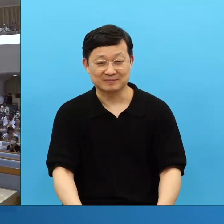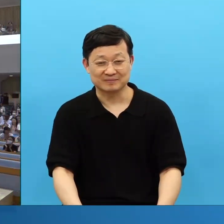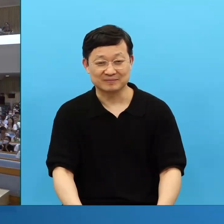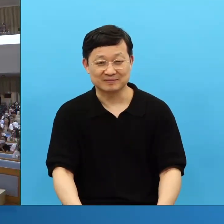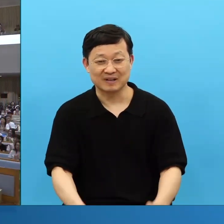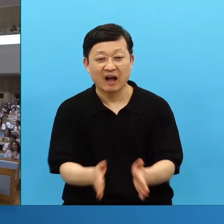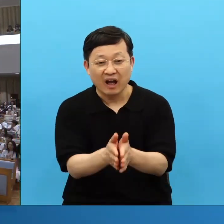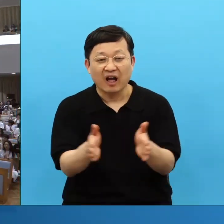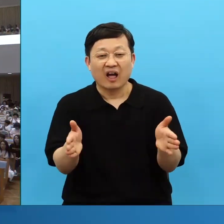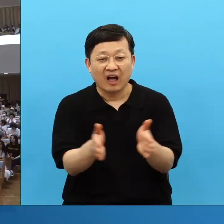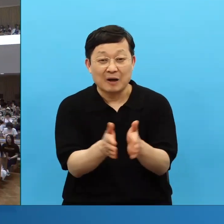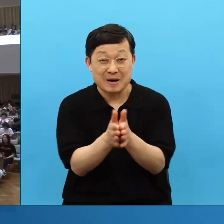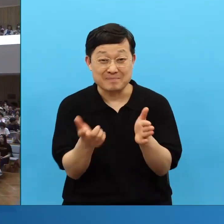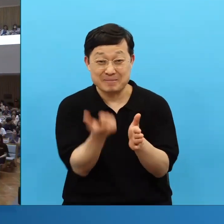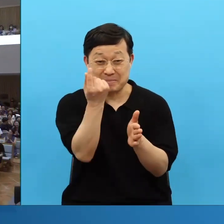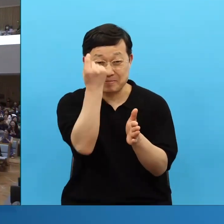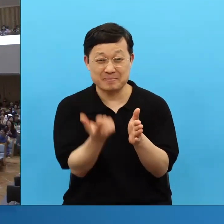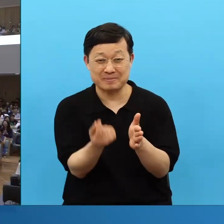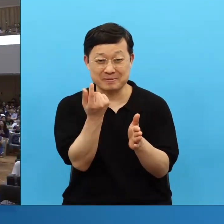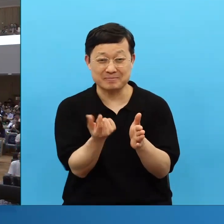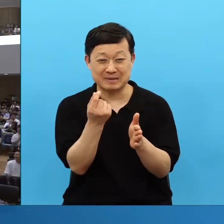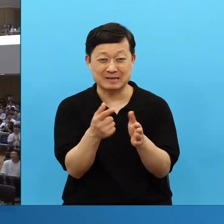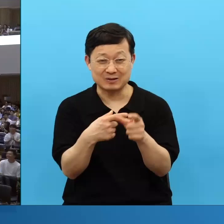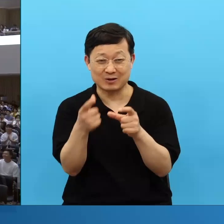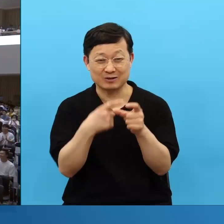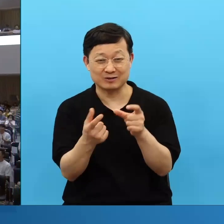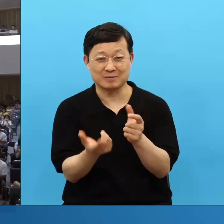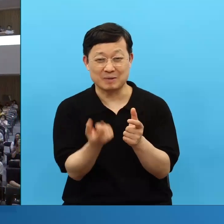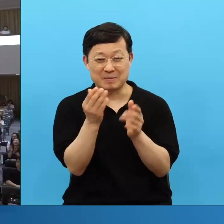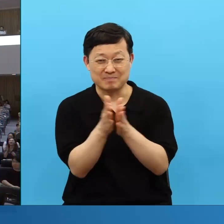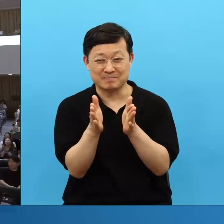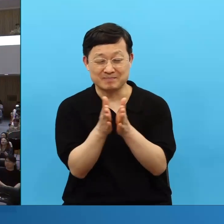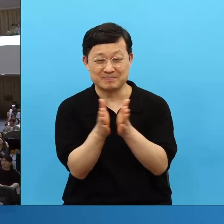늦어지죠. 빨리 힘내고.